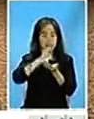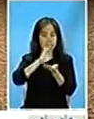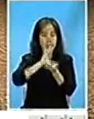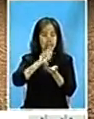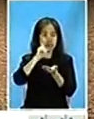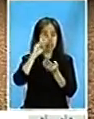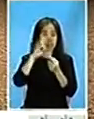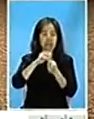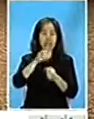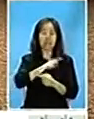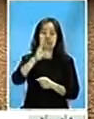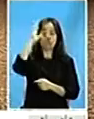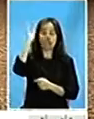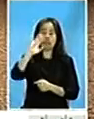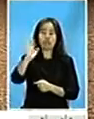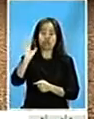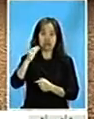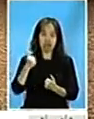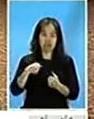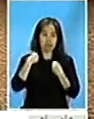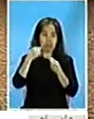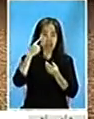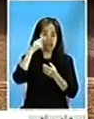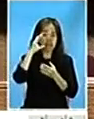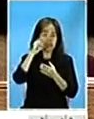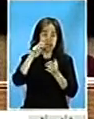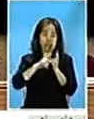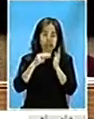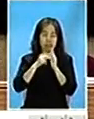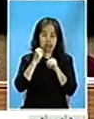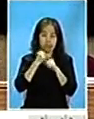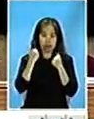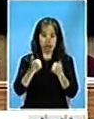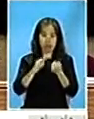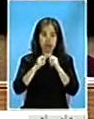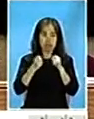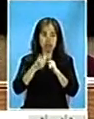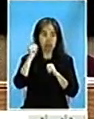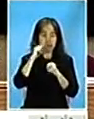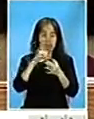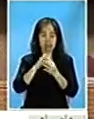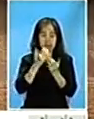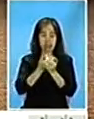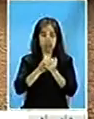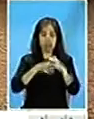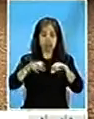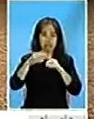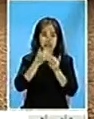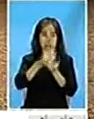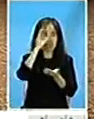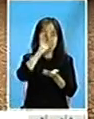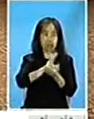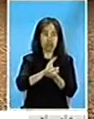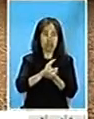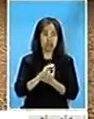าชิกไม่ต้องประท้วงนะคะเพราะว่าดิฉันกำลังให้ข้อสังเกตที่เป็นจุดอ่อนนะคะว่าการจัดงบประมาณเนี่ยของรัฐบาลเนี่ยนะคะ เดี๋ยวท่